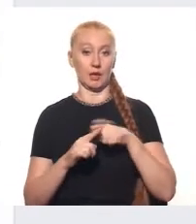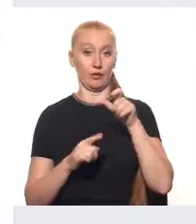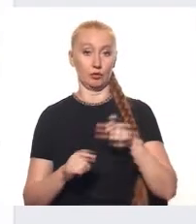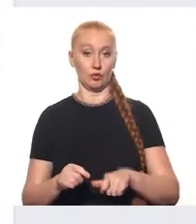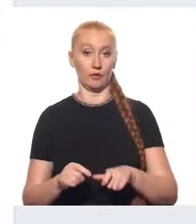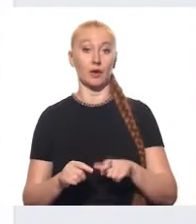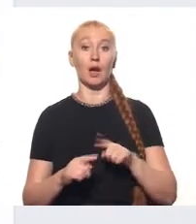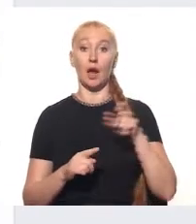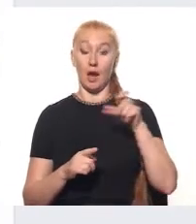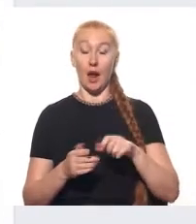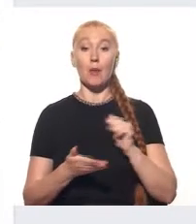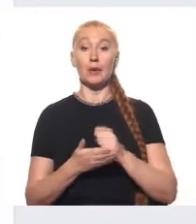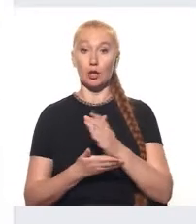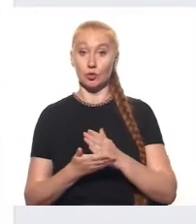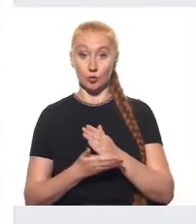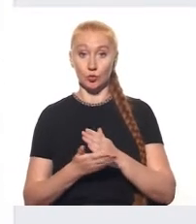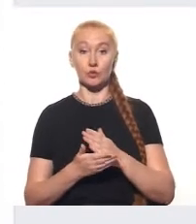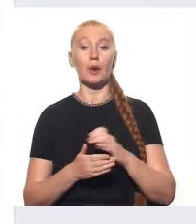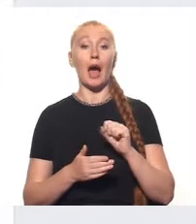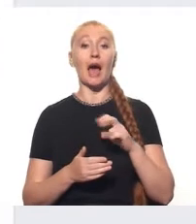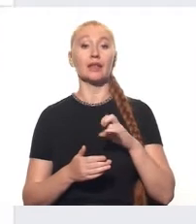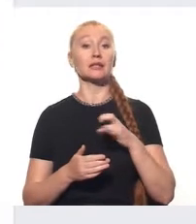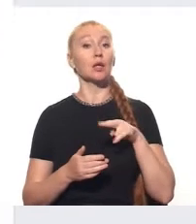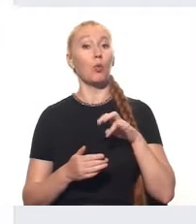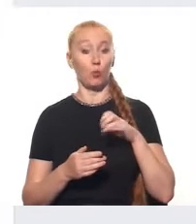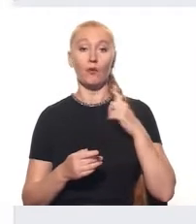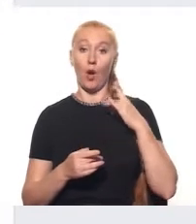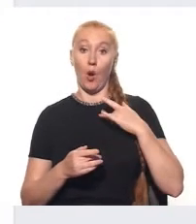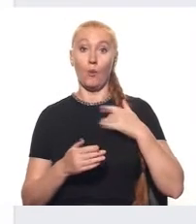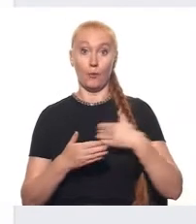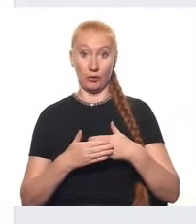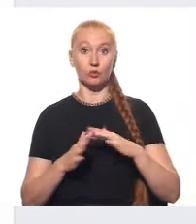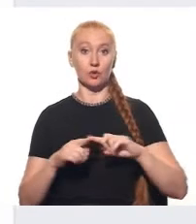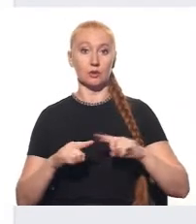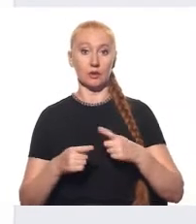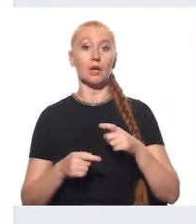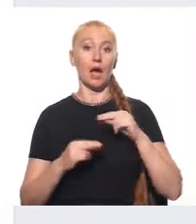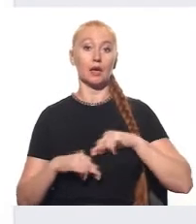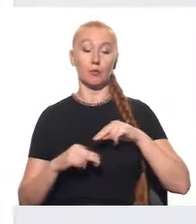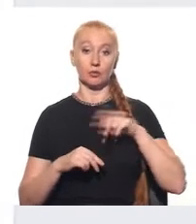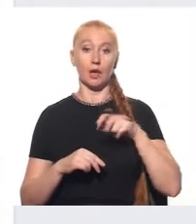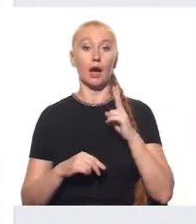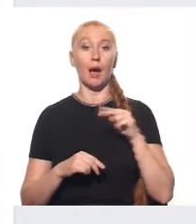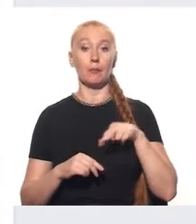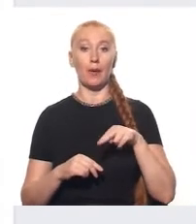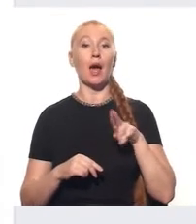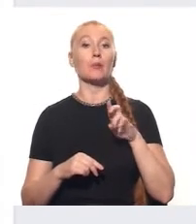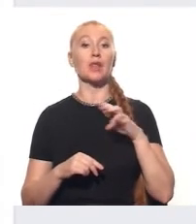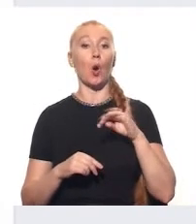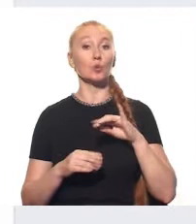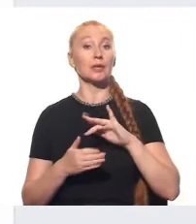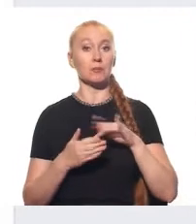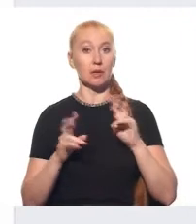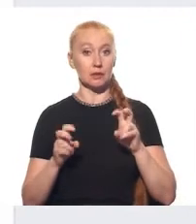чоловіка. Представниця прес-служби міськради Анастасія Поповська каже, що підозрюваного затримали саме працівники КП «Благоустрій міста».